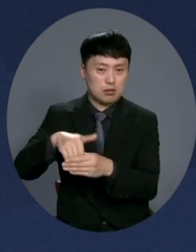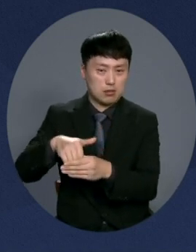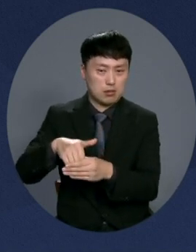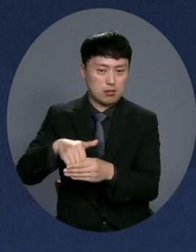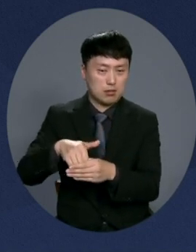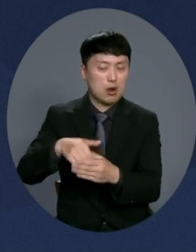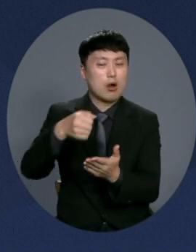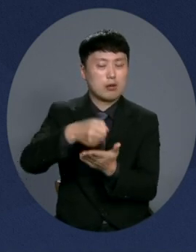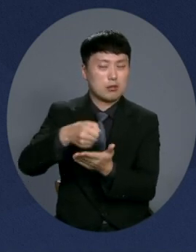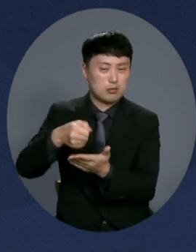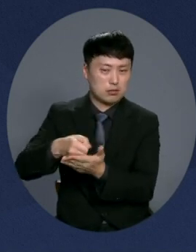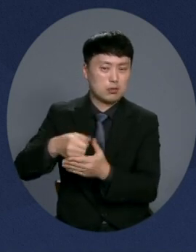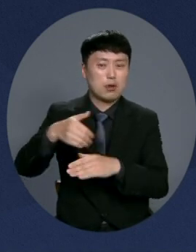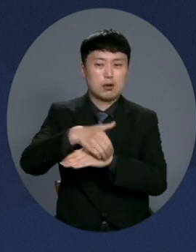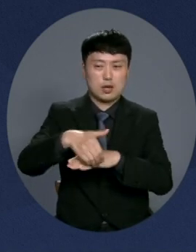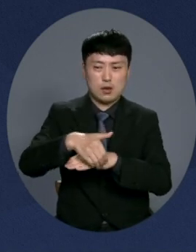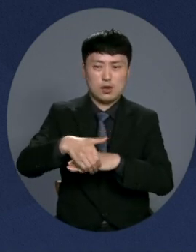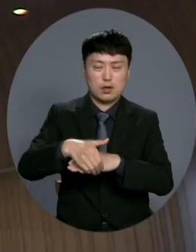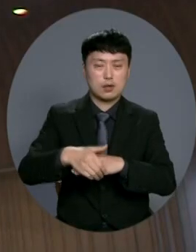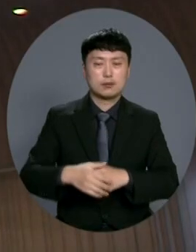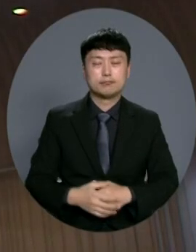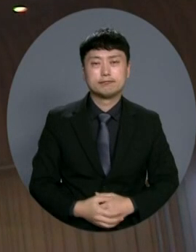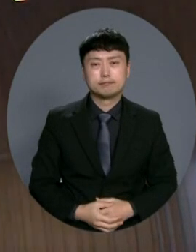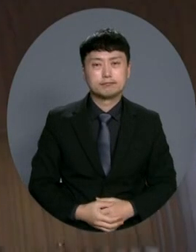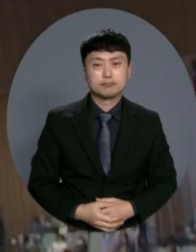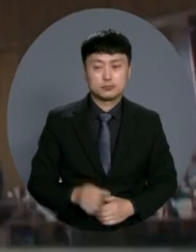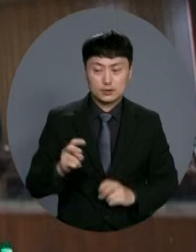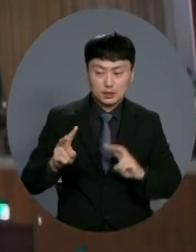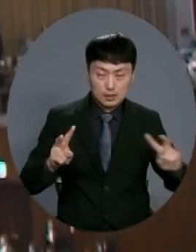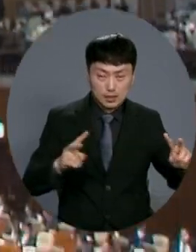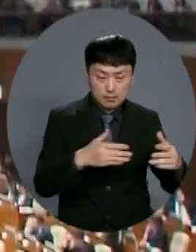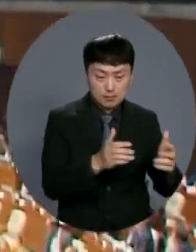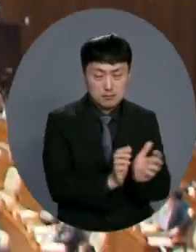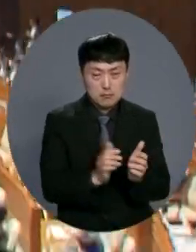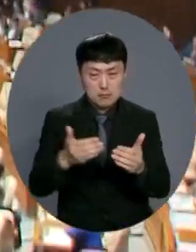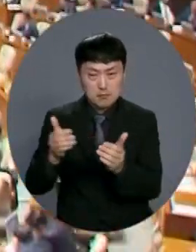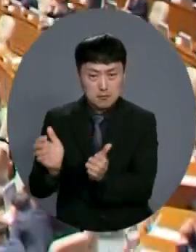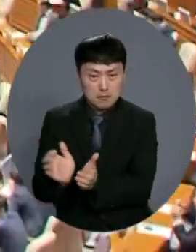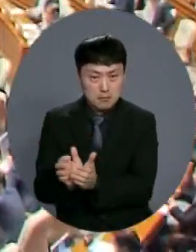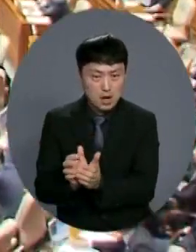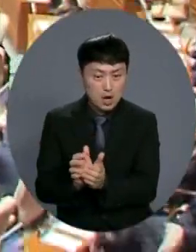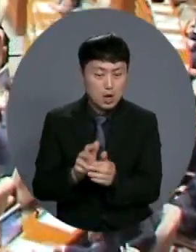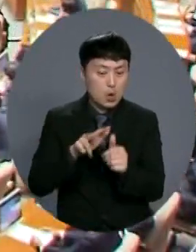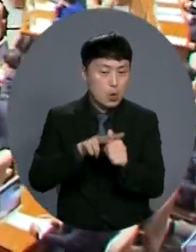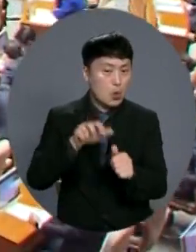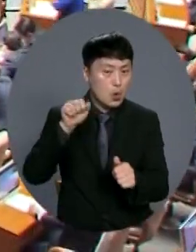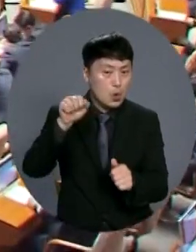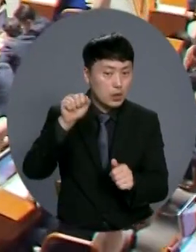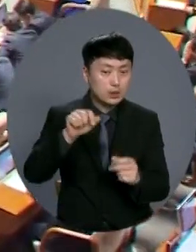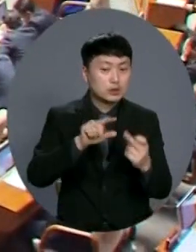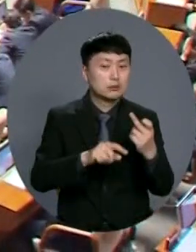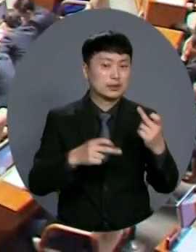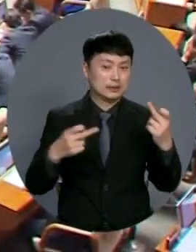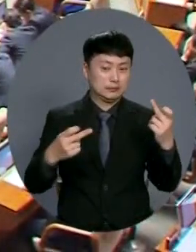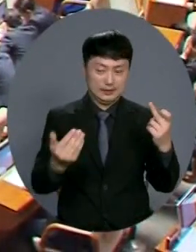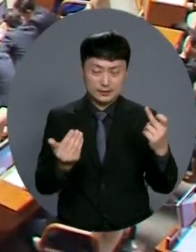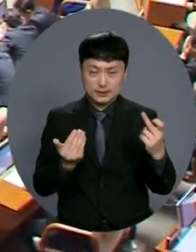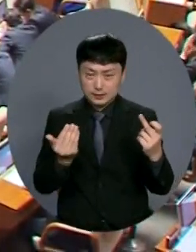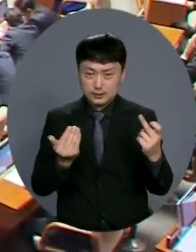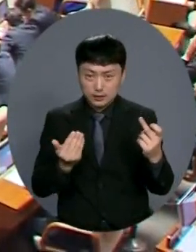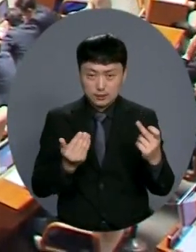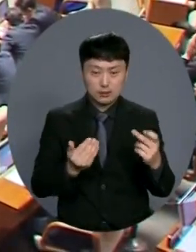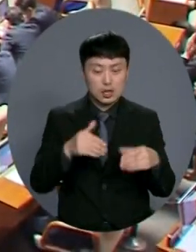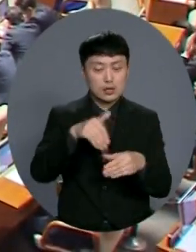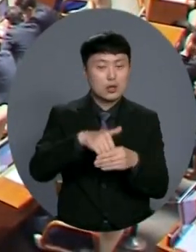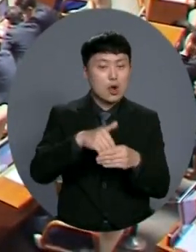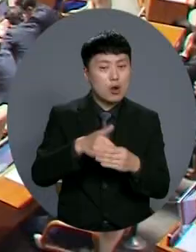선거 정 작업이 진행될 거예요 아 후보자 등록이 시작되는 12월 12일 전에는